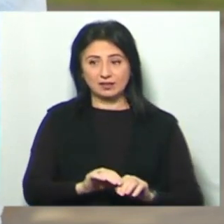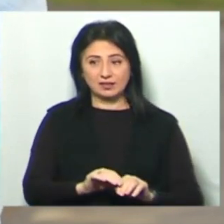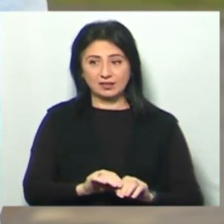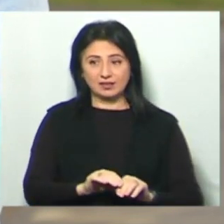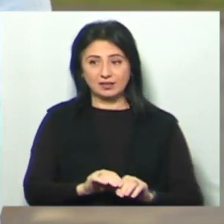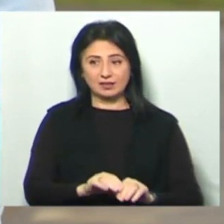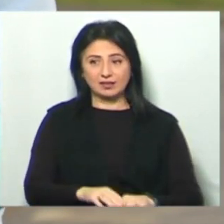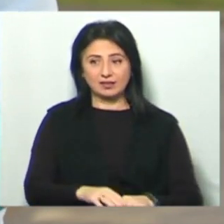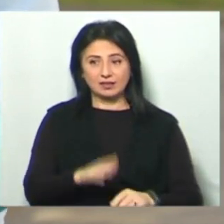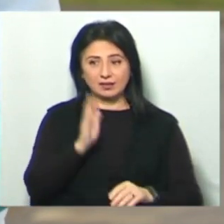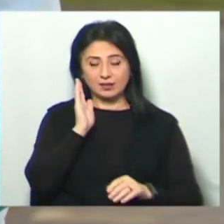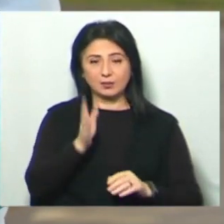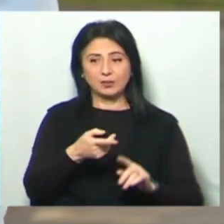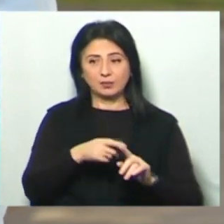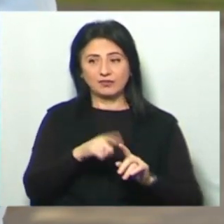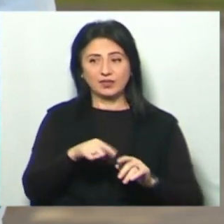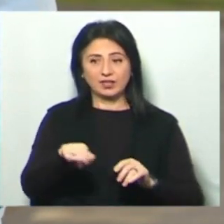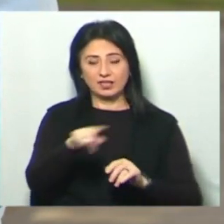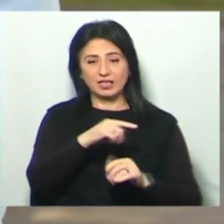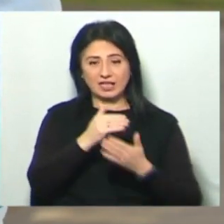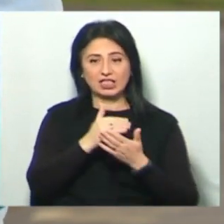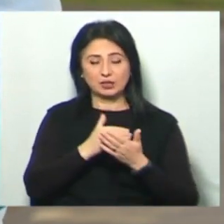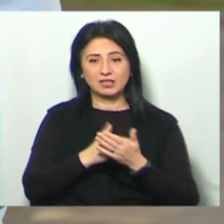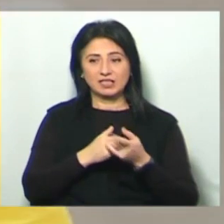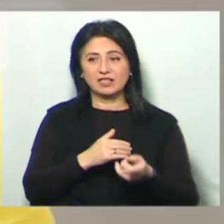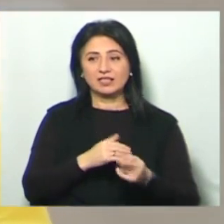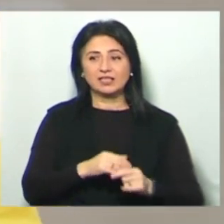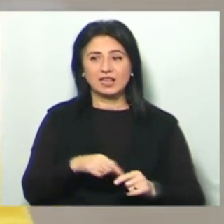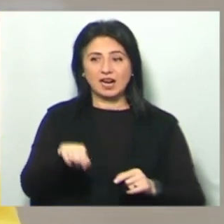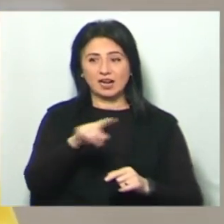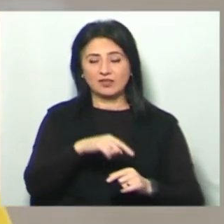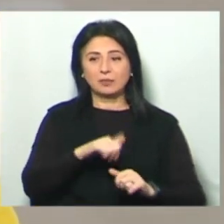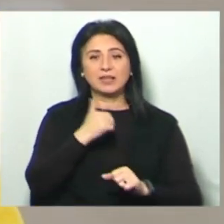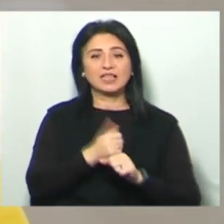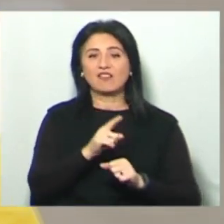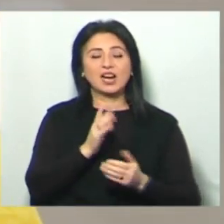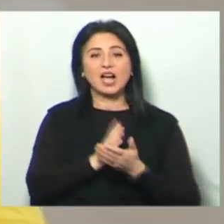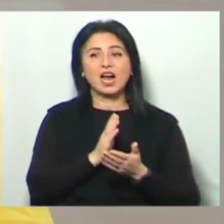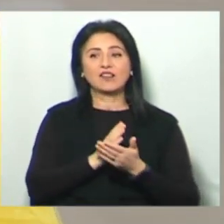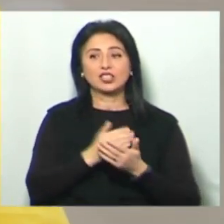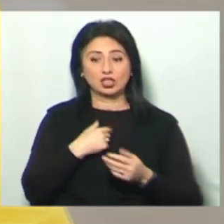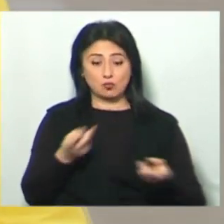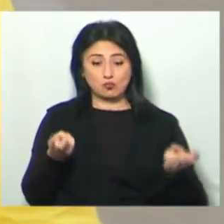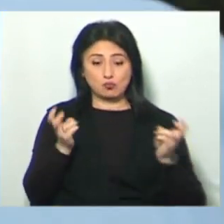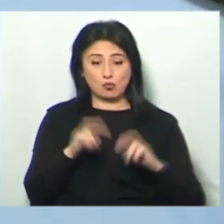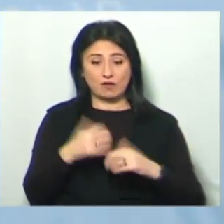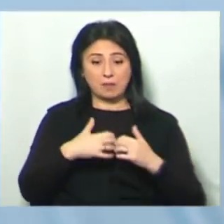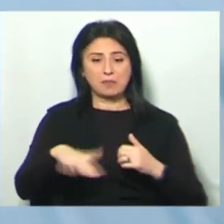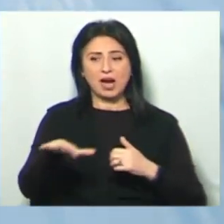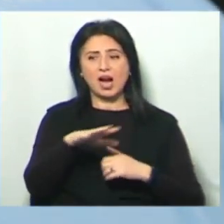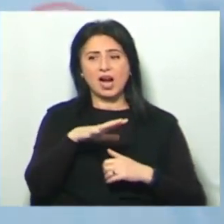და ებუდის საფლიც სიმისე, აი ამ აქიმისე. თავი რა არის, იცით, რომ მოვედით, სკვერი